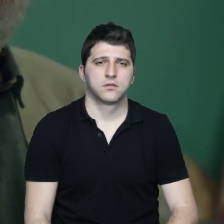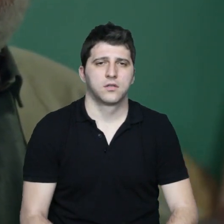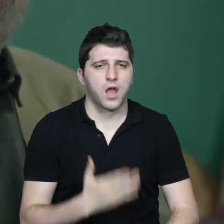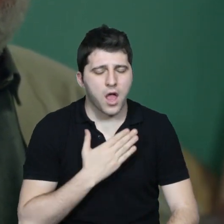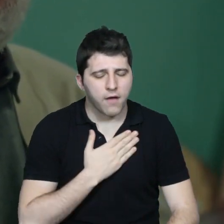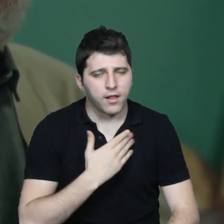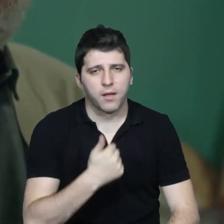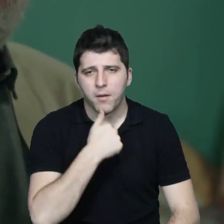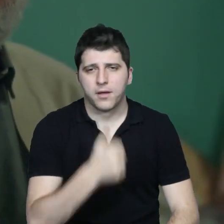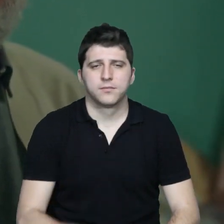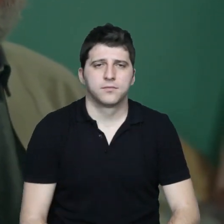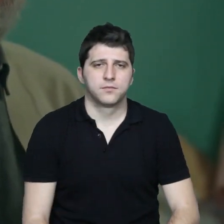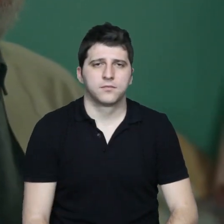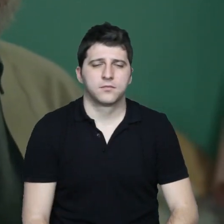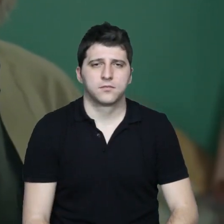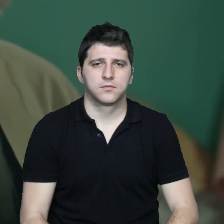Eyvallah baba.